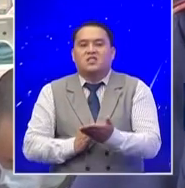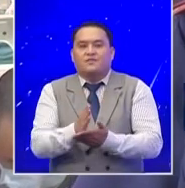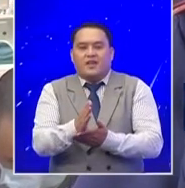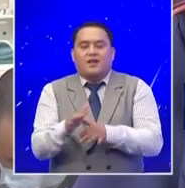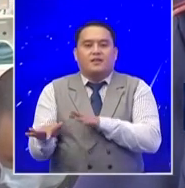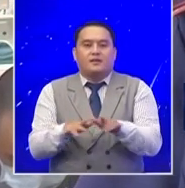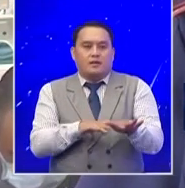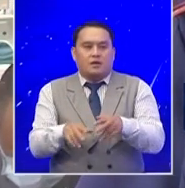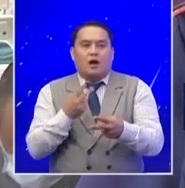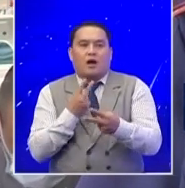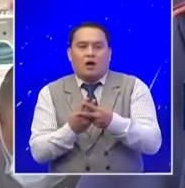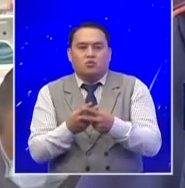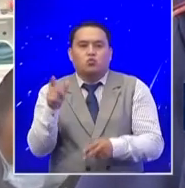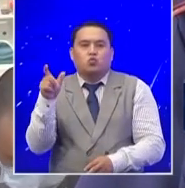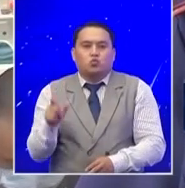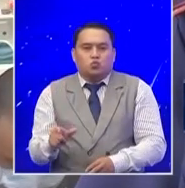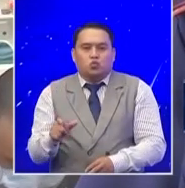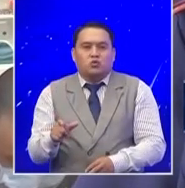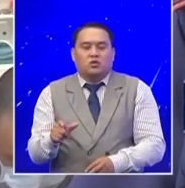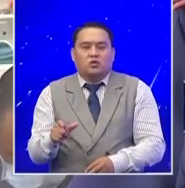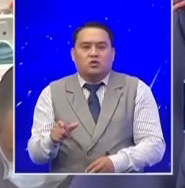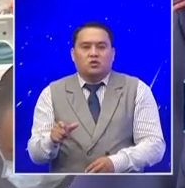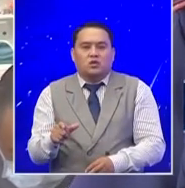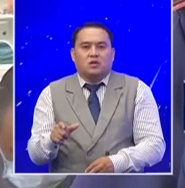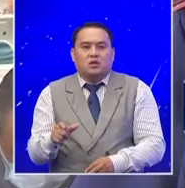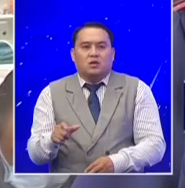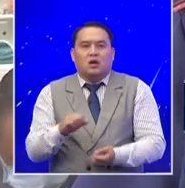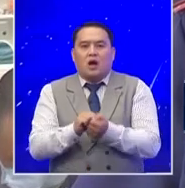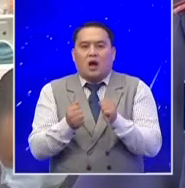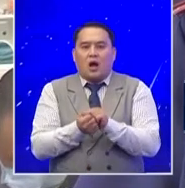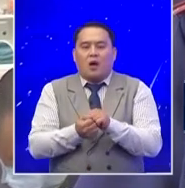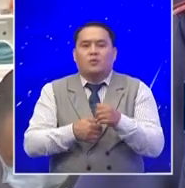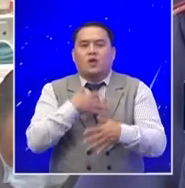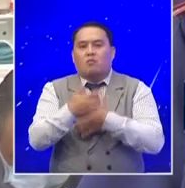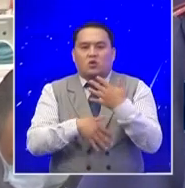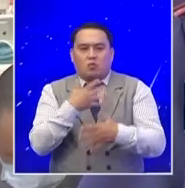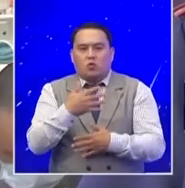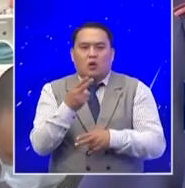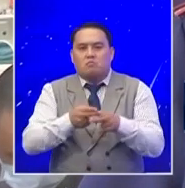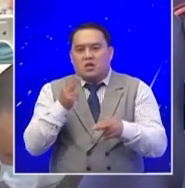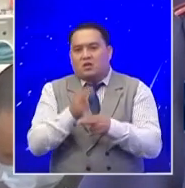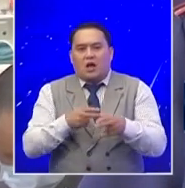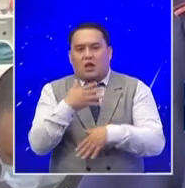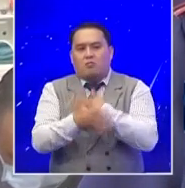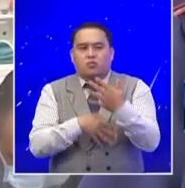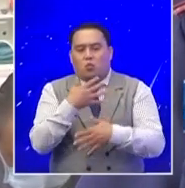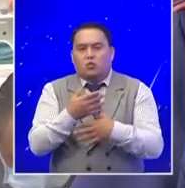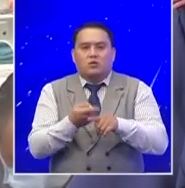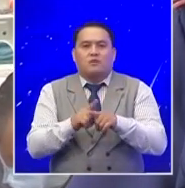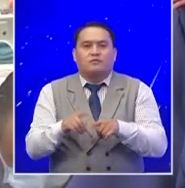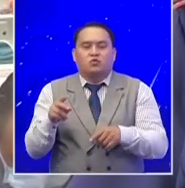деятельности осужденных, начиная от швейного производства, камнеобработка, металлообработка, изготовление бетонных